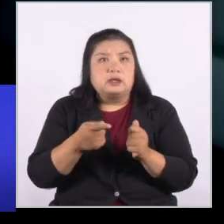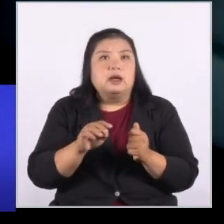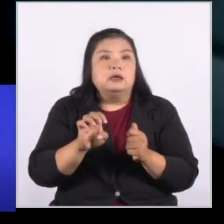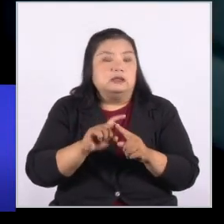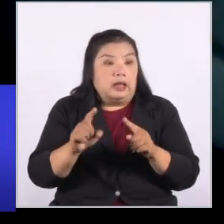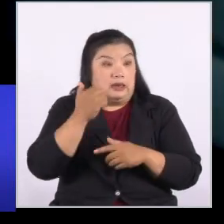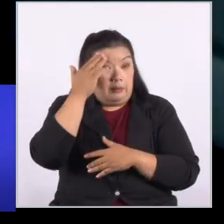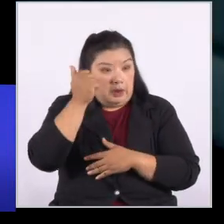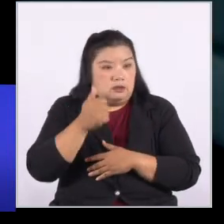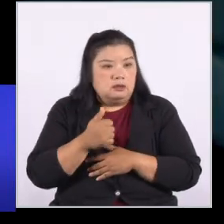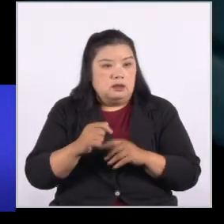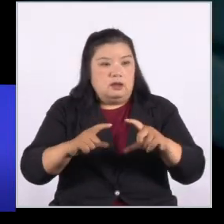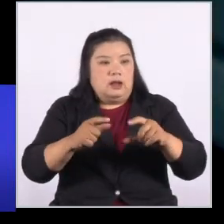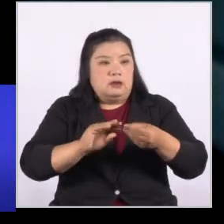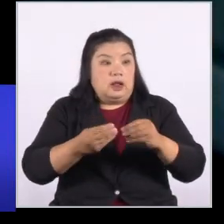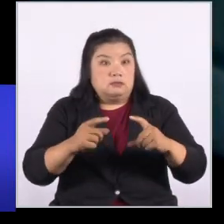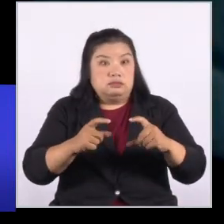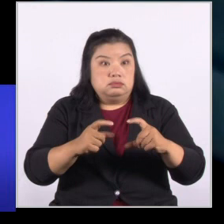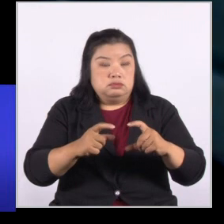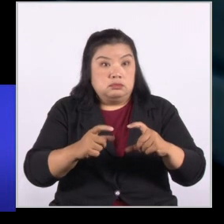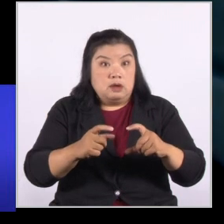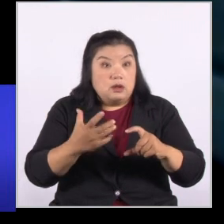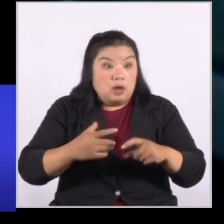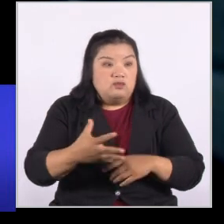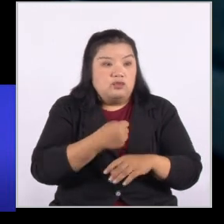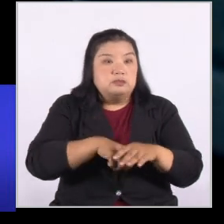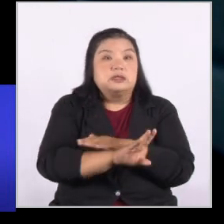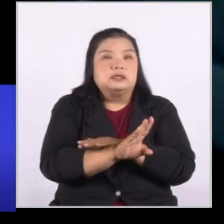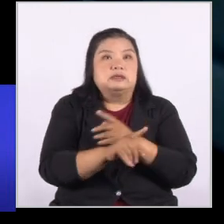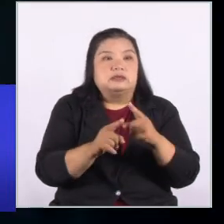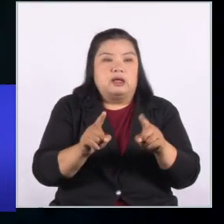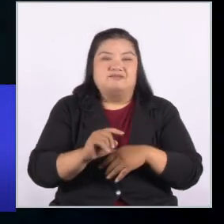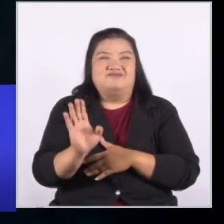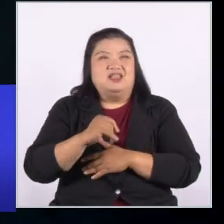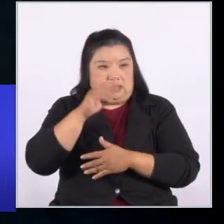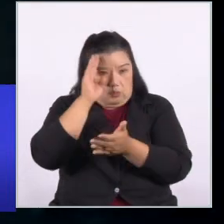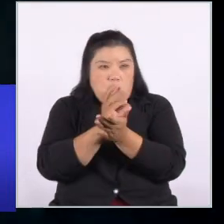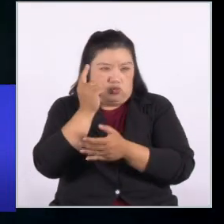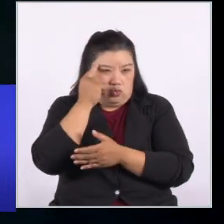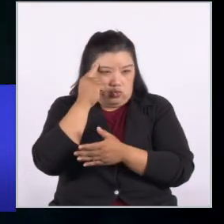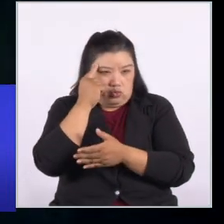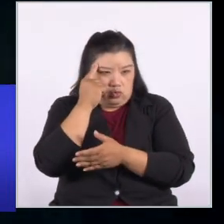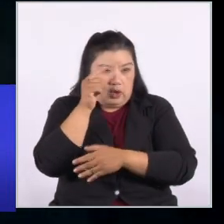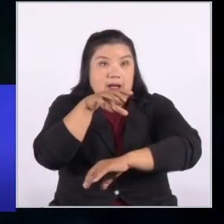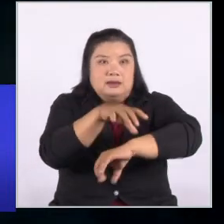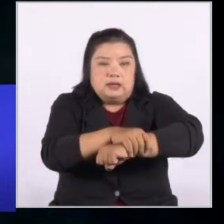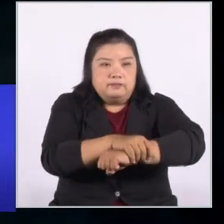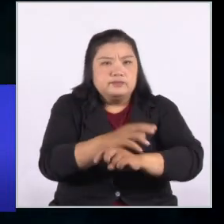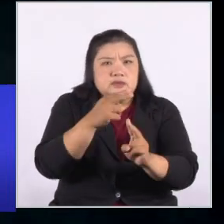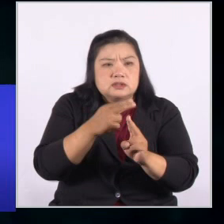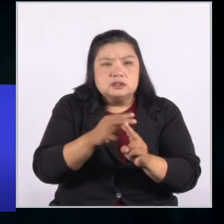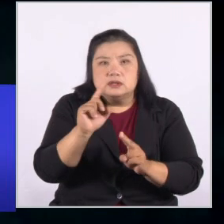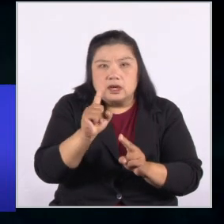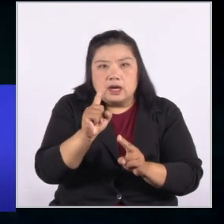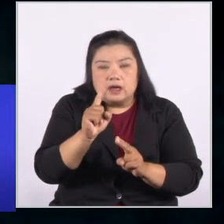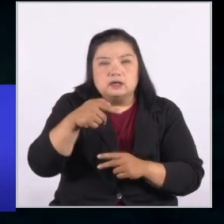อดป้ายทะเบียนรถออกและก็หนีเจ้าหน้าที่สุดท้ายถูกเจ้าหน้าที่แสดงตัวเข้าจับกุมนะฮะและก็ทราบชื่อภายหลังว่าชื่อนายพ